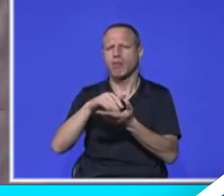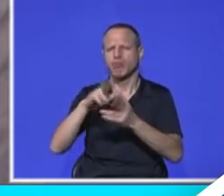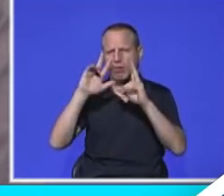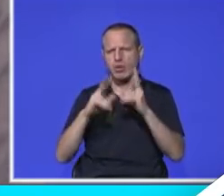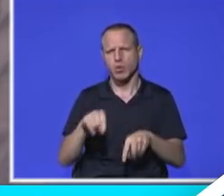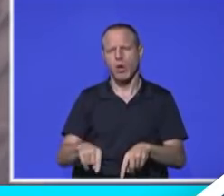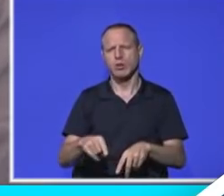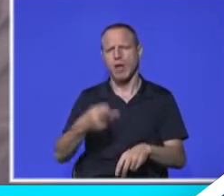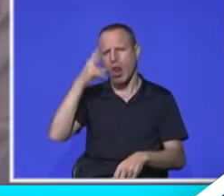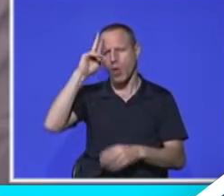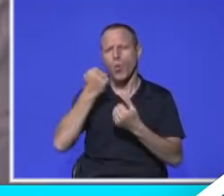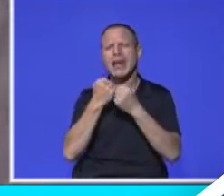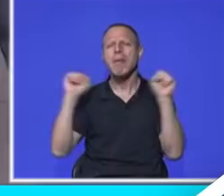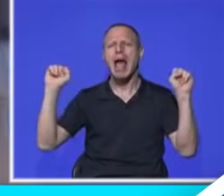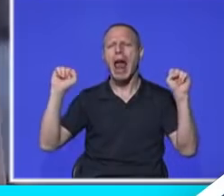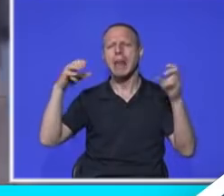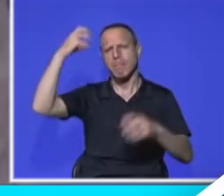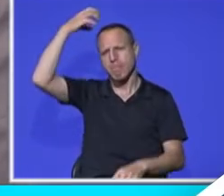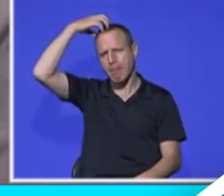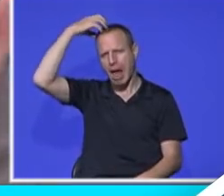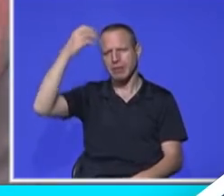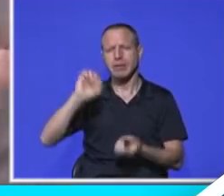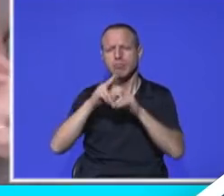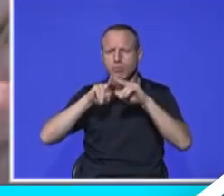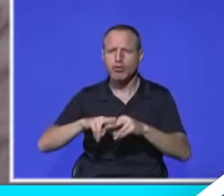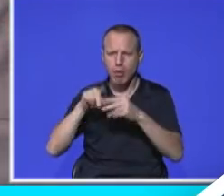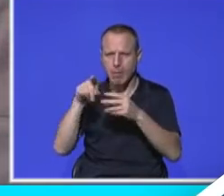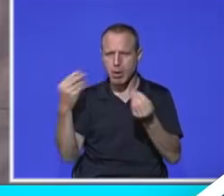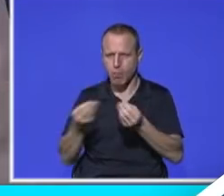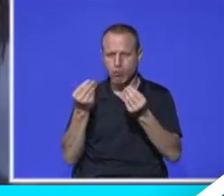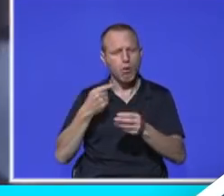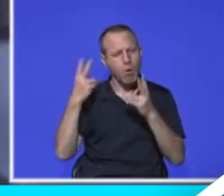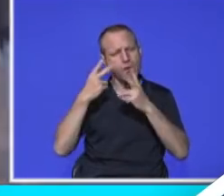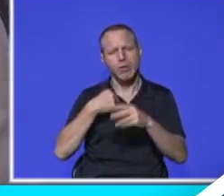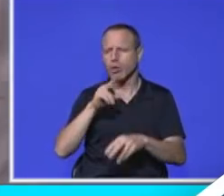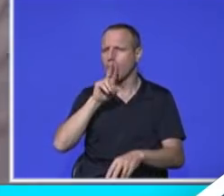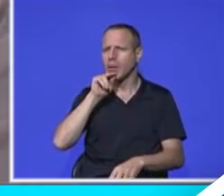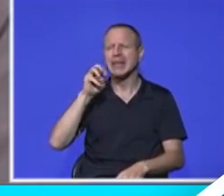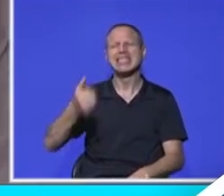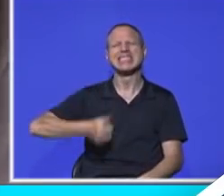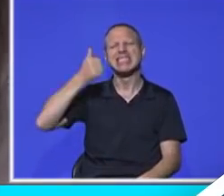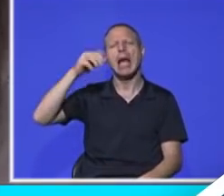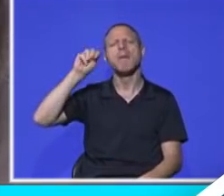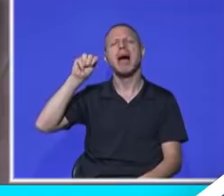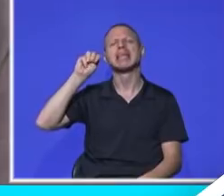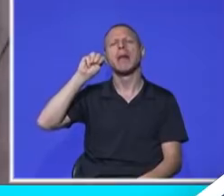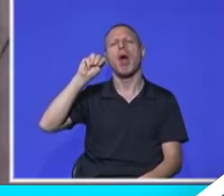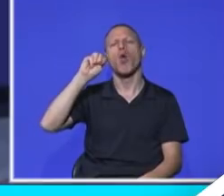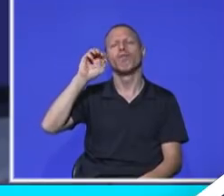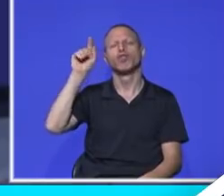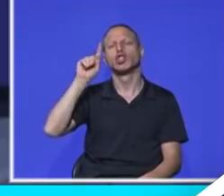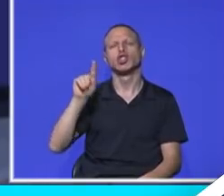הליכוד הליברלי, הממלכתי, אם עוד נותר ממנו משהו, כמובן, אני לא מדברת על סר מייקל מכלוף זוהר. דרך